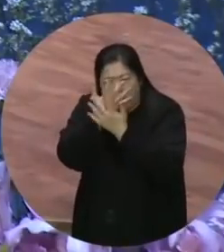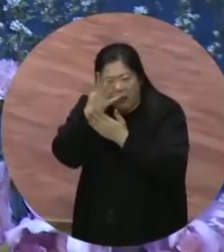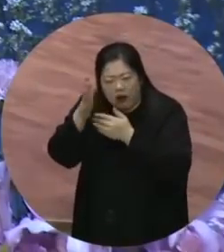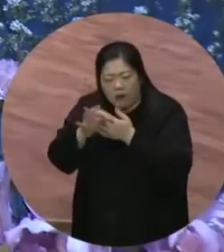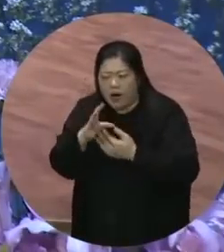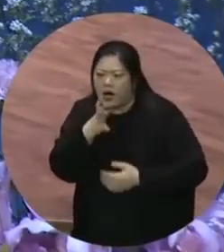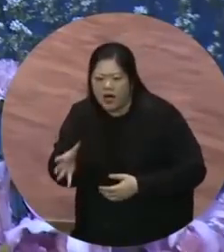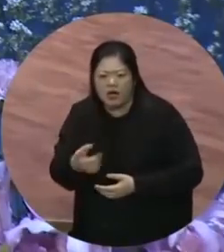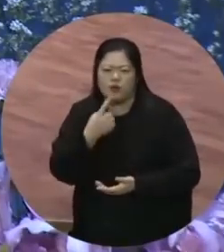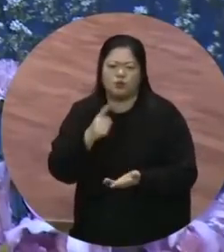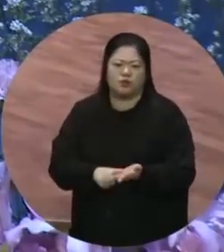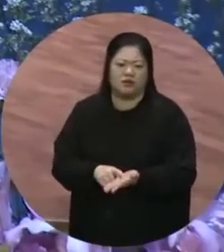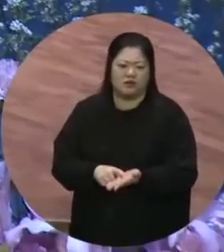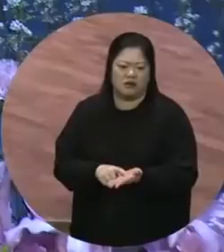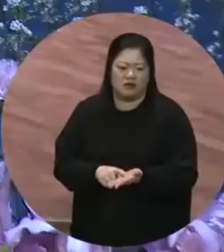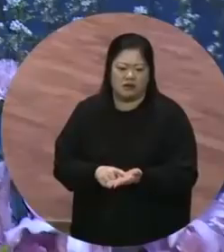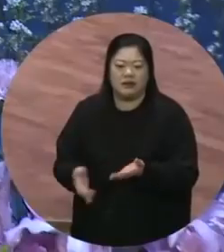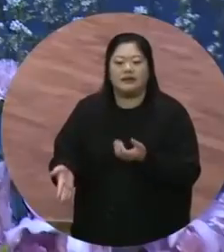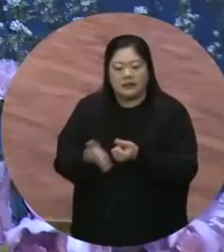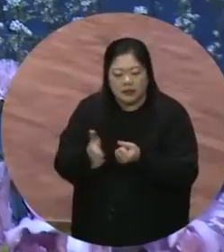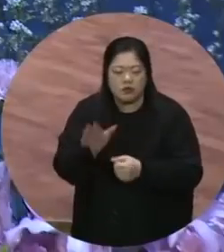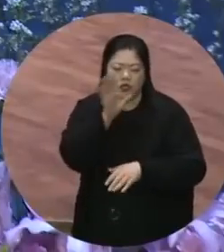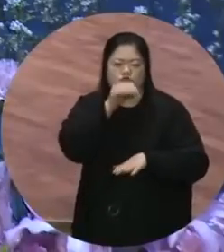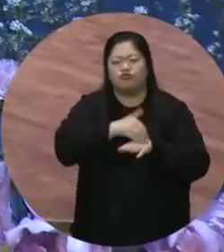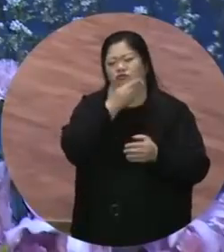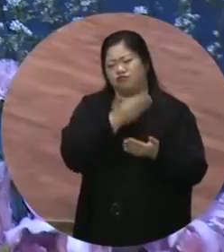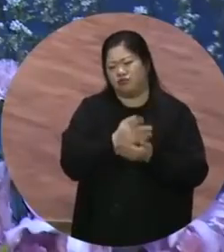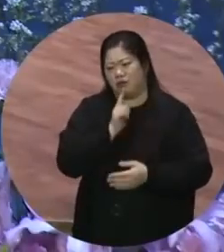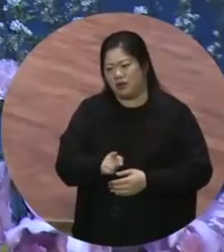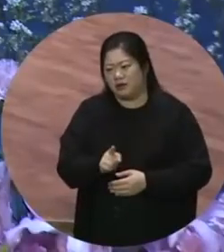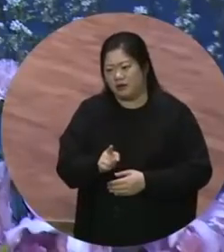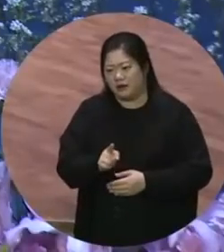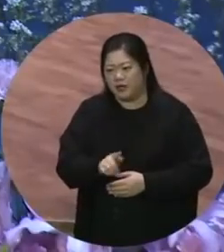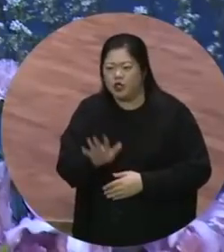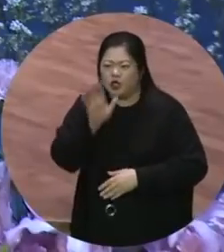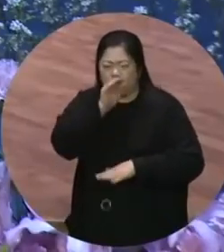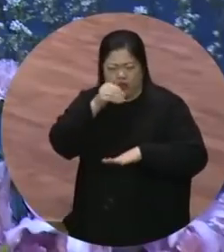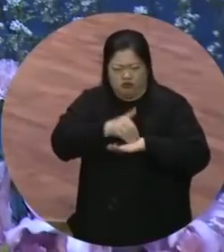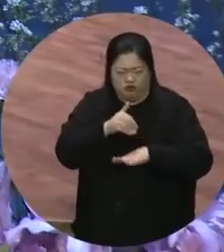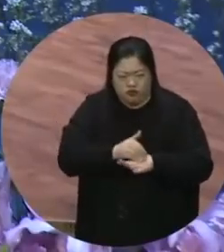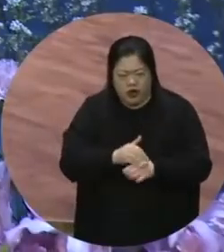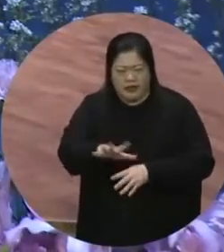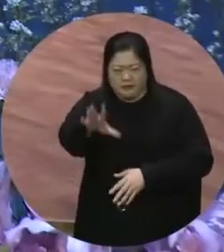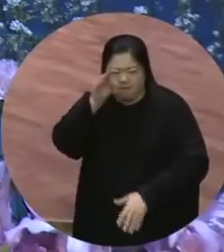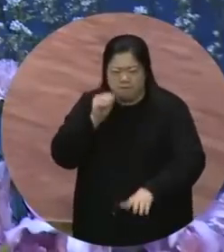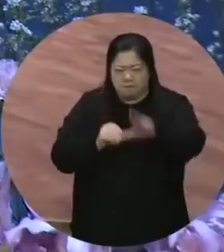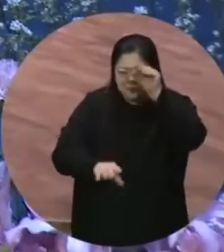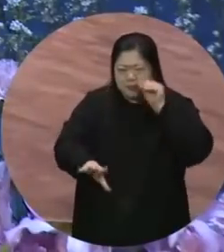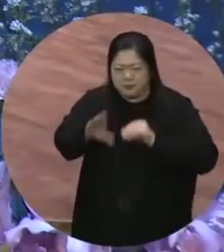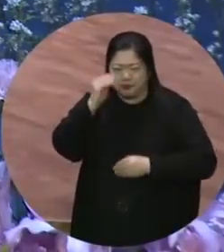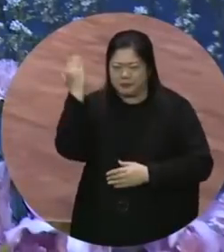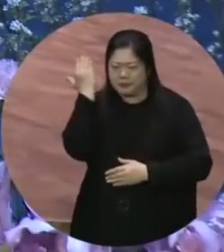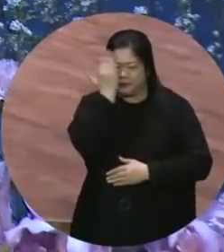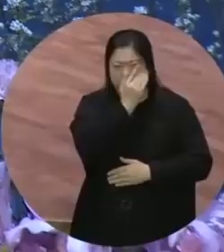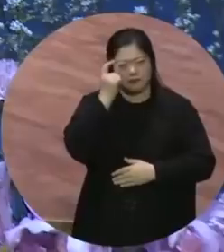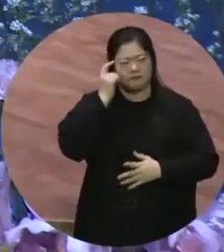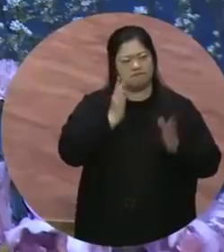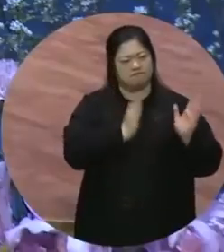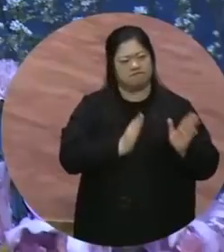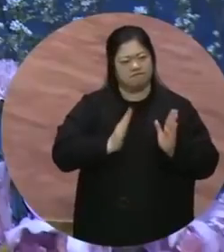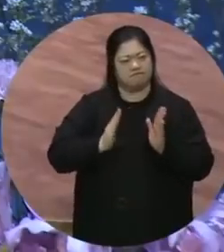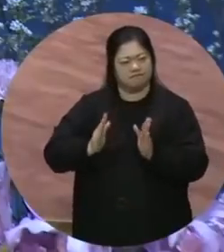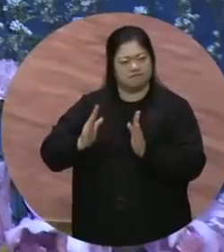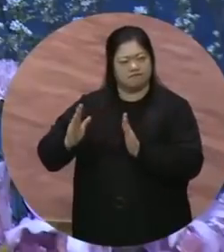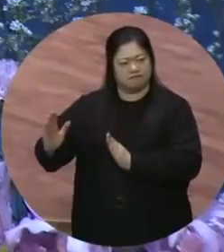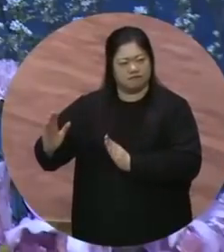훈련, 그러니까 본부 훈련, 교회가 말한 훈련, 여러분을 괴롭히려고 훈련 받으라